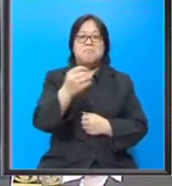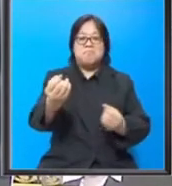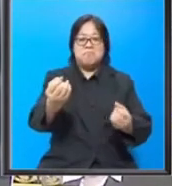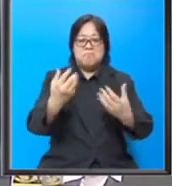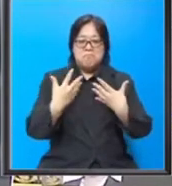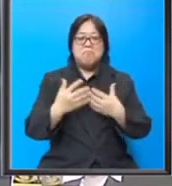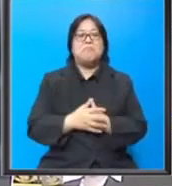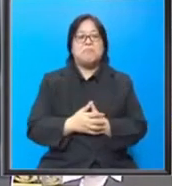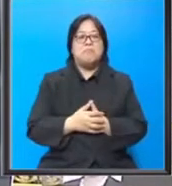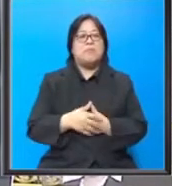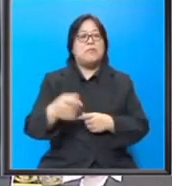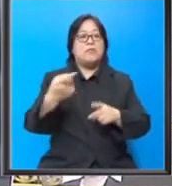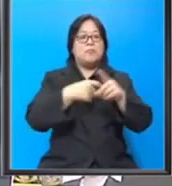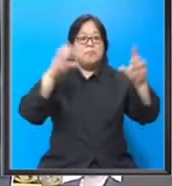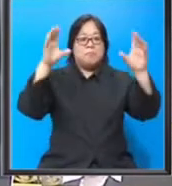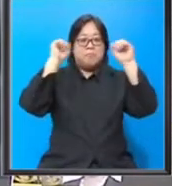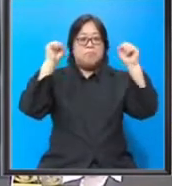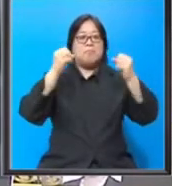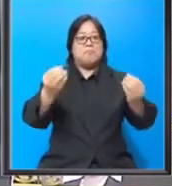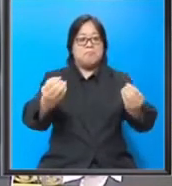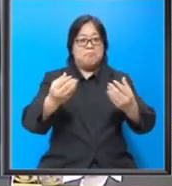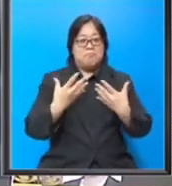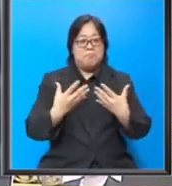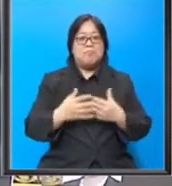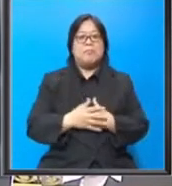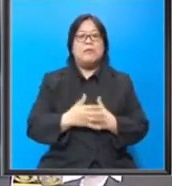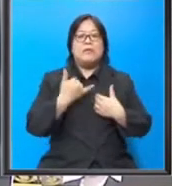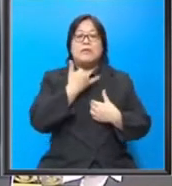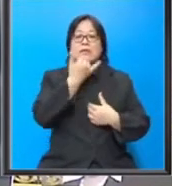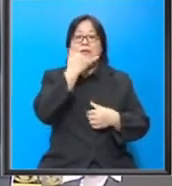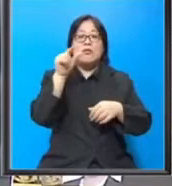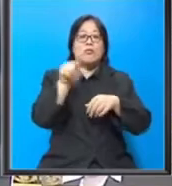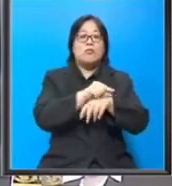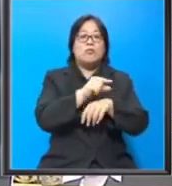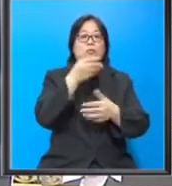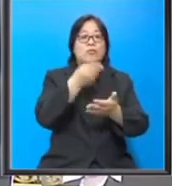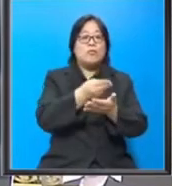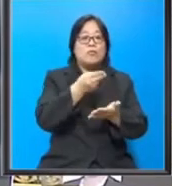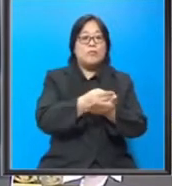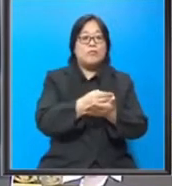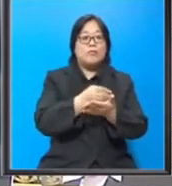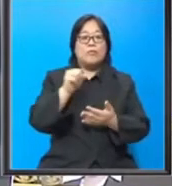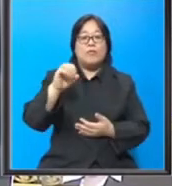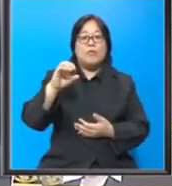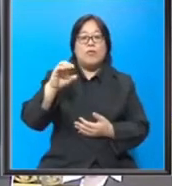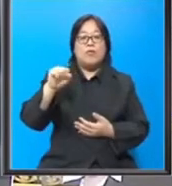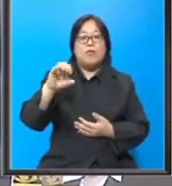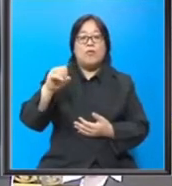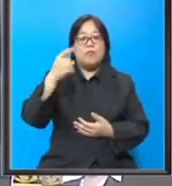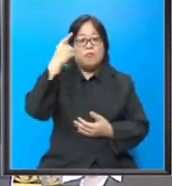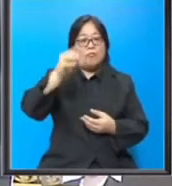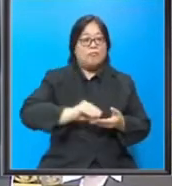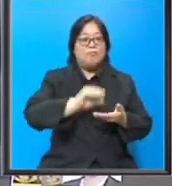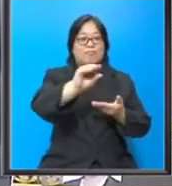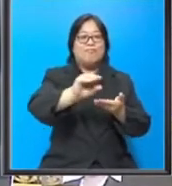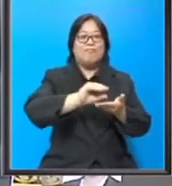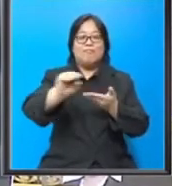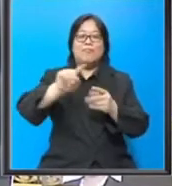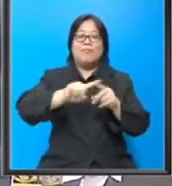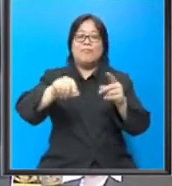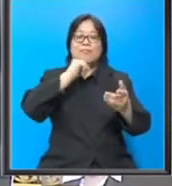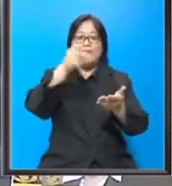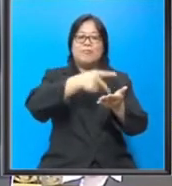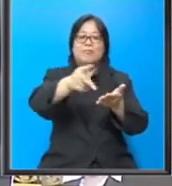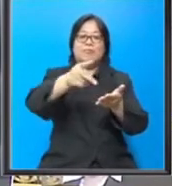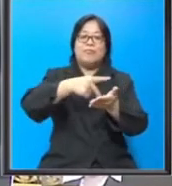bahwa dari bajakan yang mengatakan salah guna uang yang diberi oleh sok-sok kepada mereka tetapi tidak